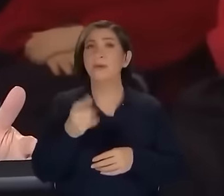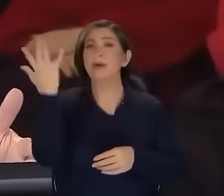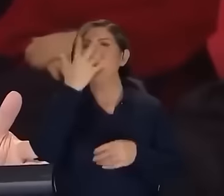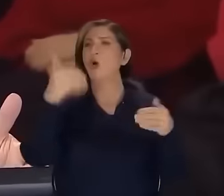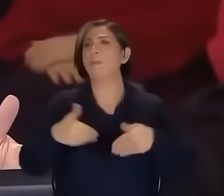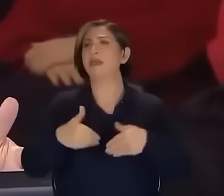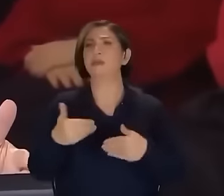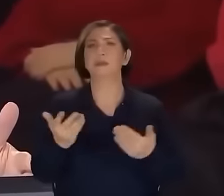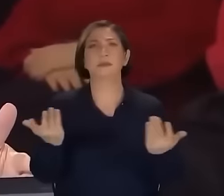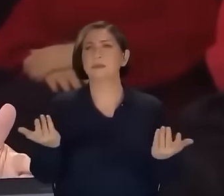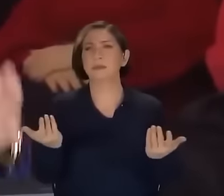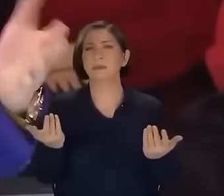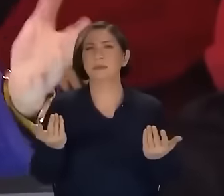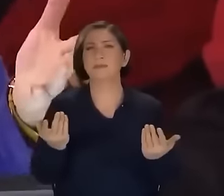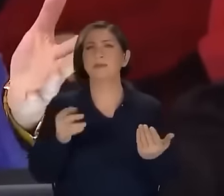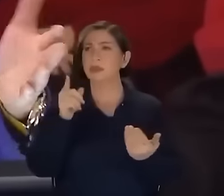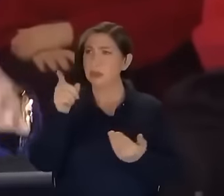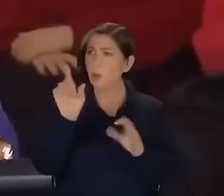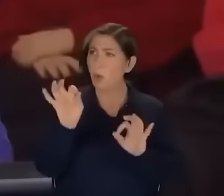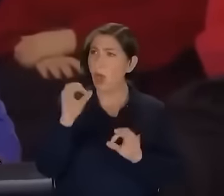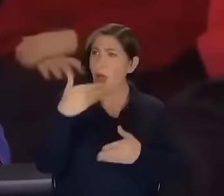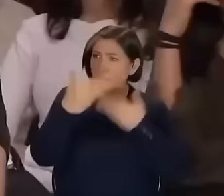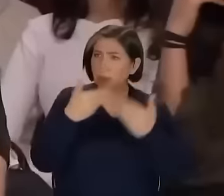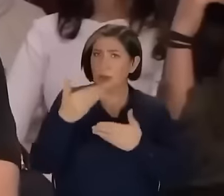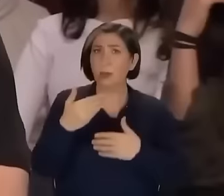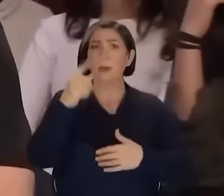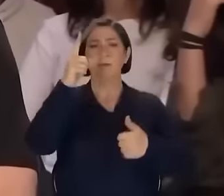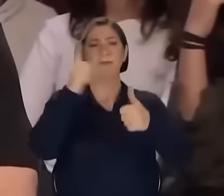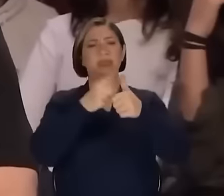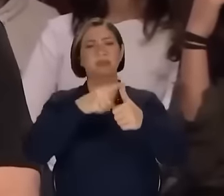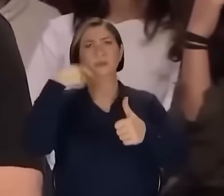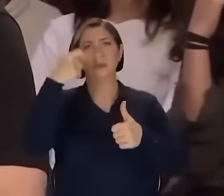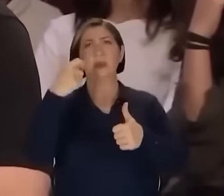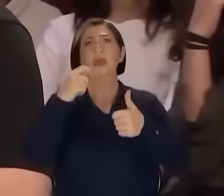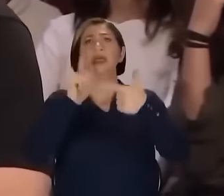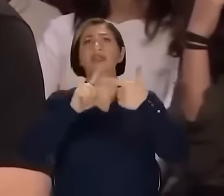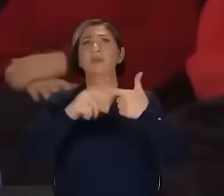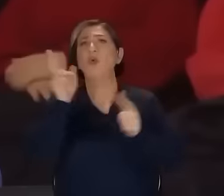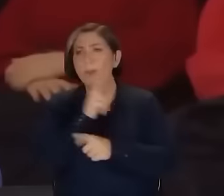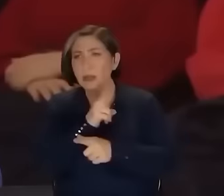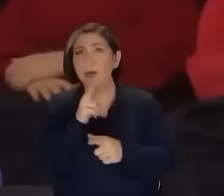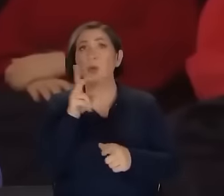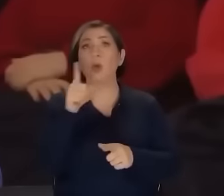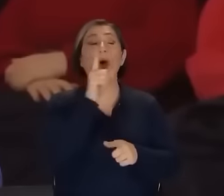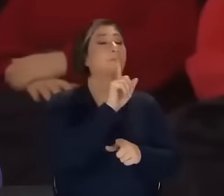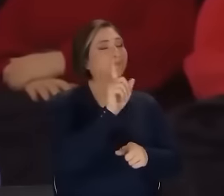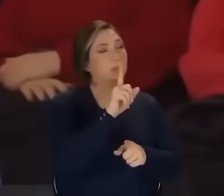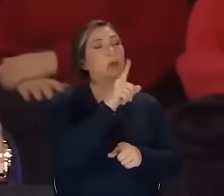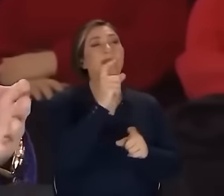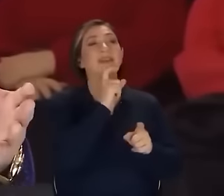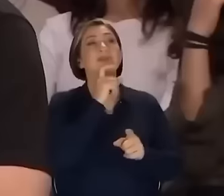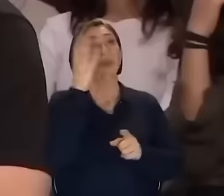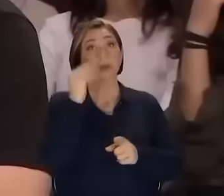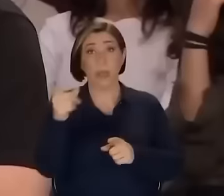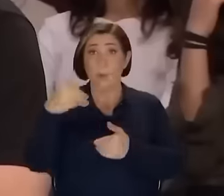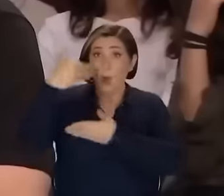kara komik. Yani şu olmaz. Sen de mi böyle anons ettin? Yani birinci film kara, ikinci film komik. Ha yok. Evet orada bir yanlış anlaşılma olmuş olabilir. Hayır